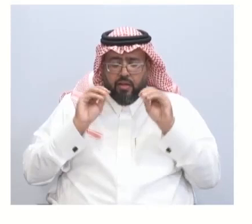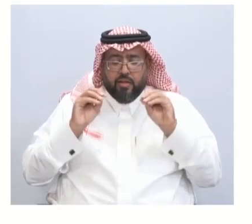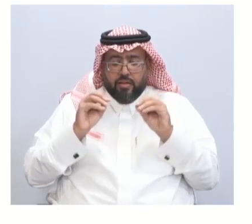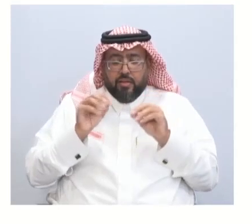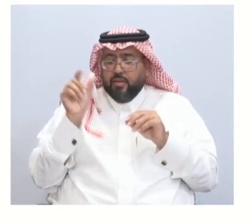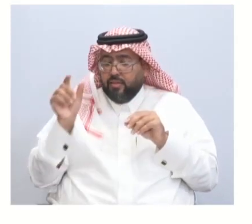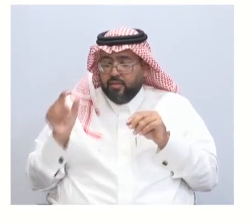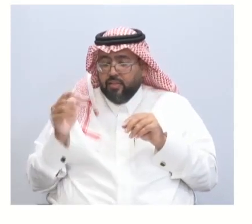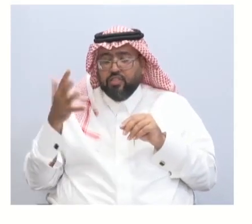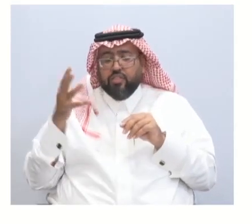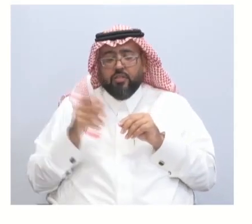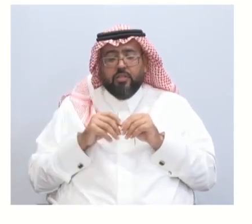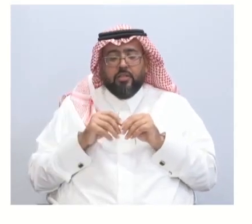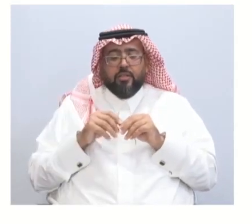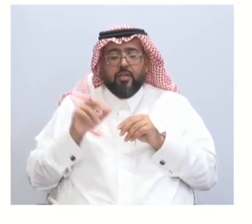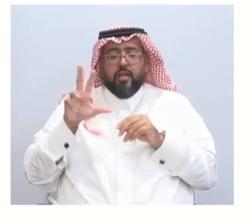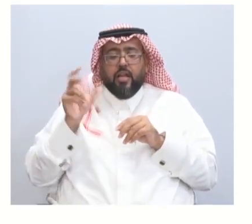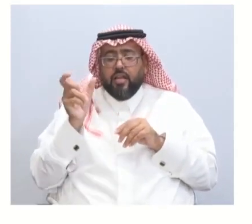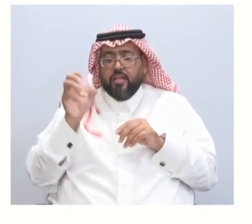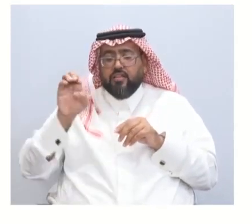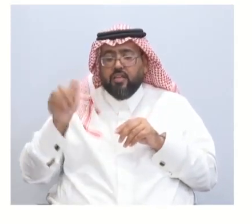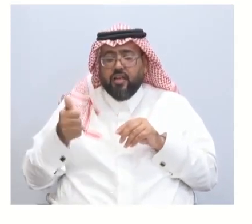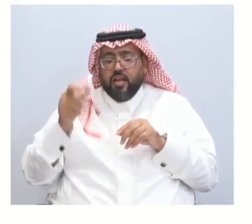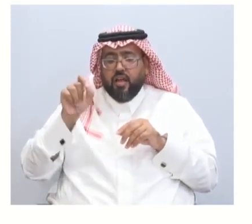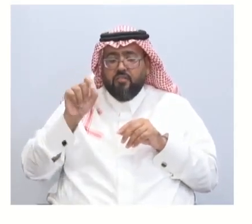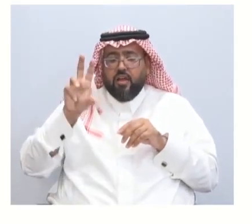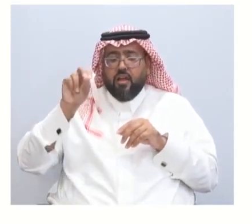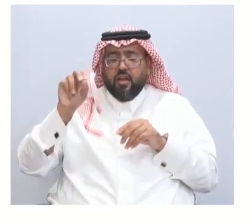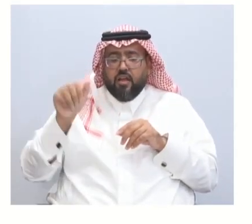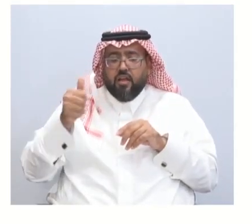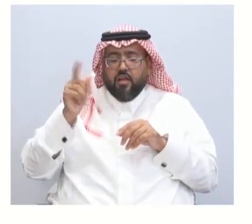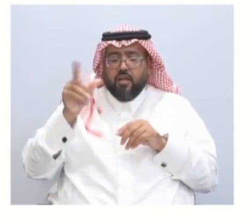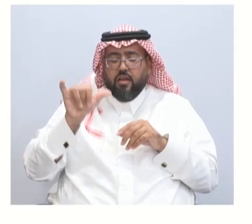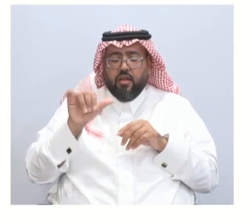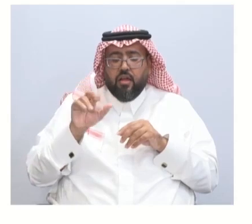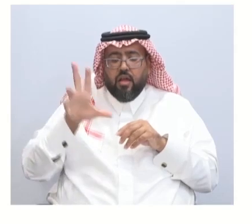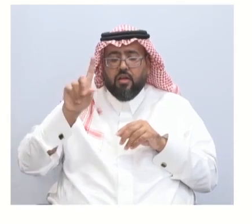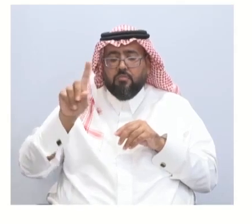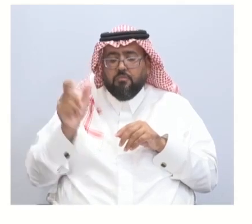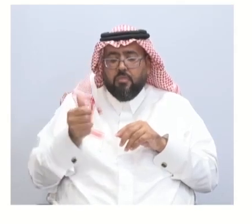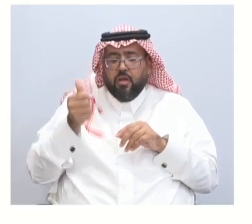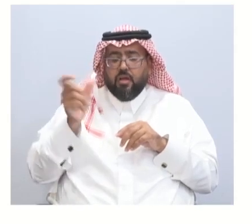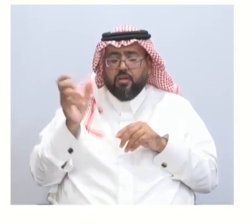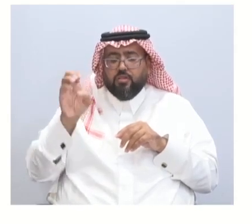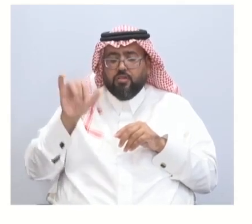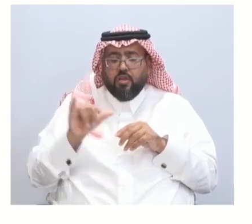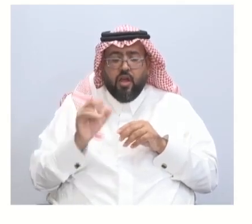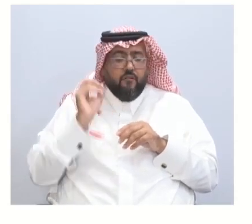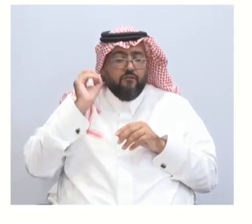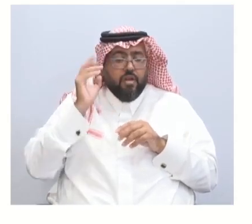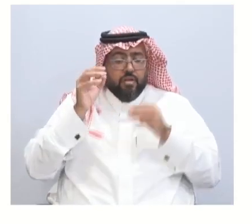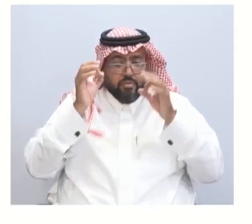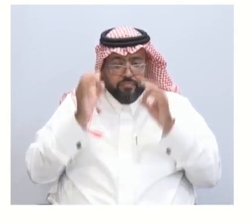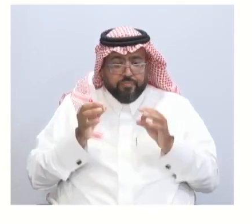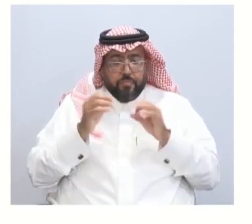الى المفردات الجديده وذكرنا الانجراف القاري والبانيا الفكره الرئيسه في